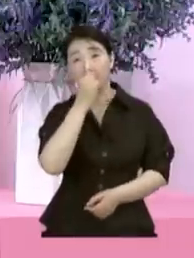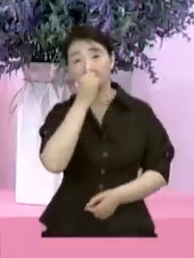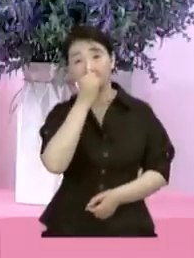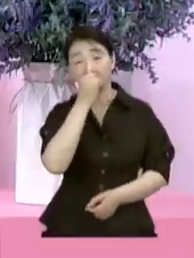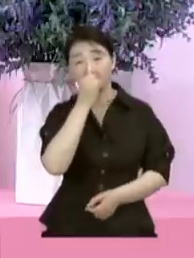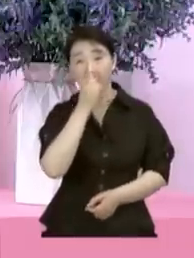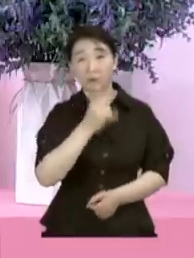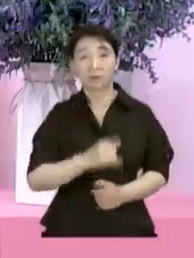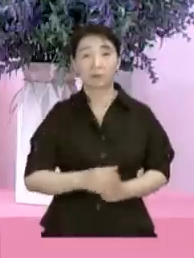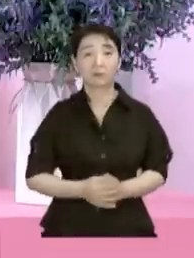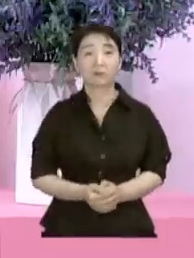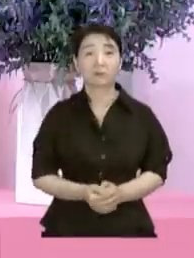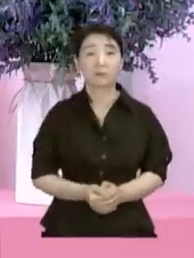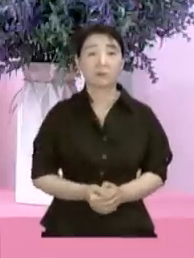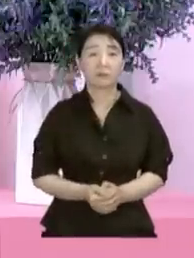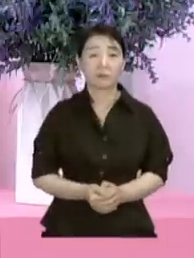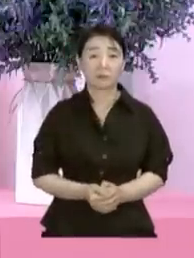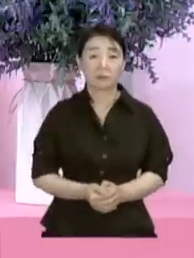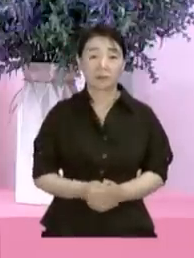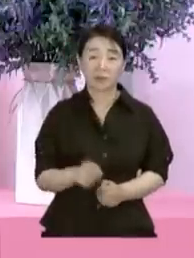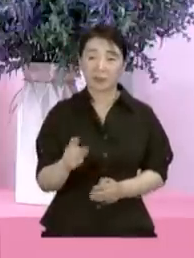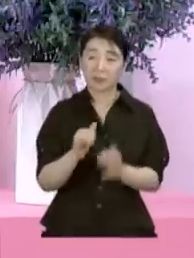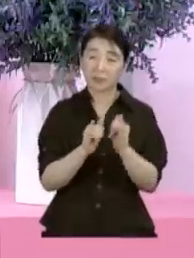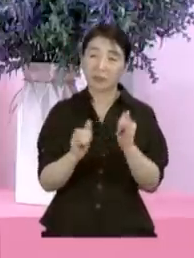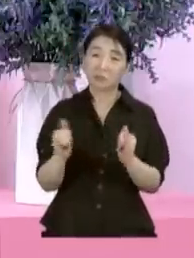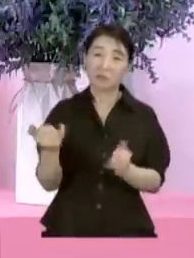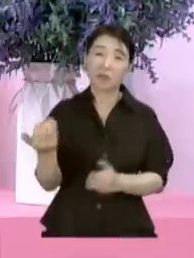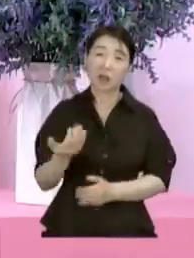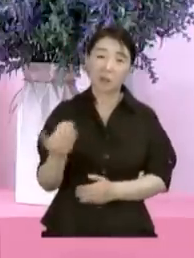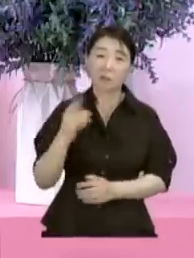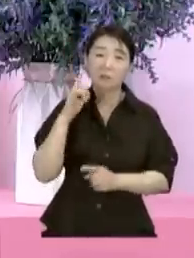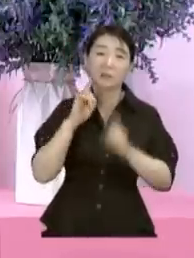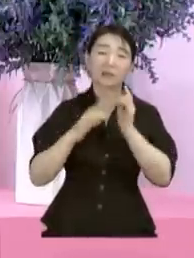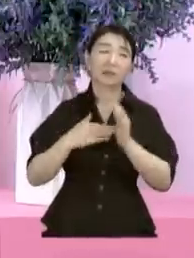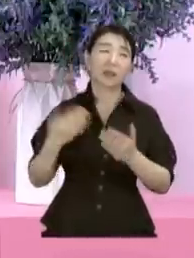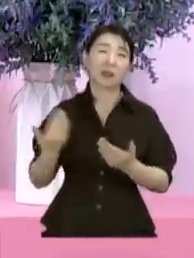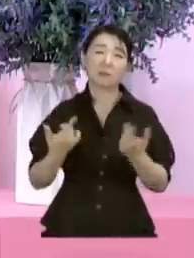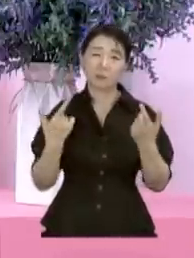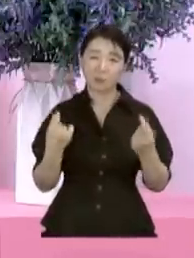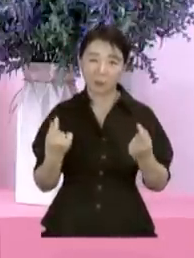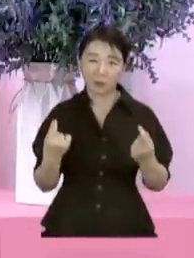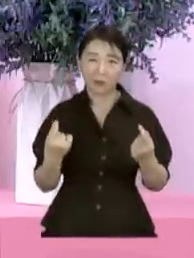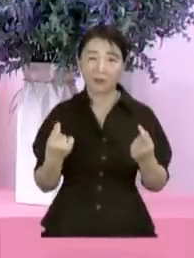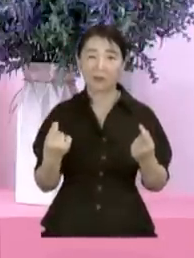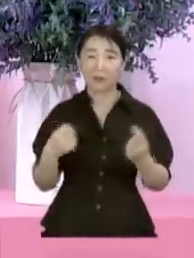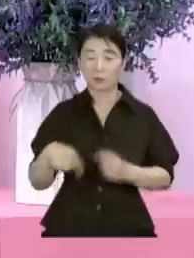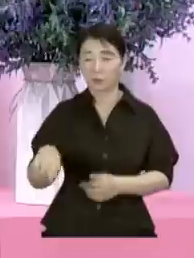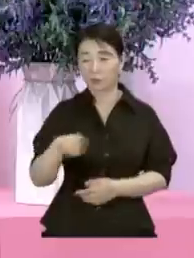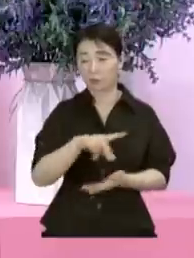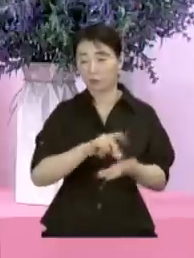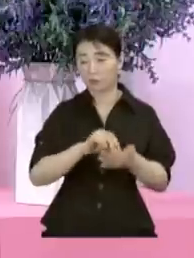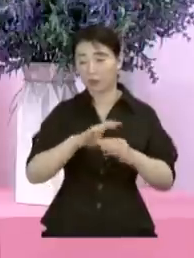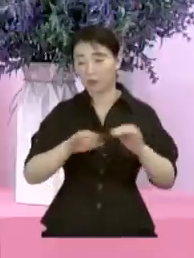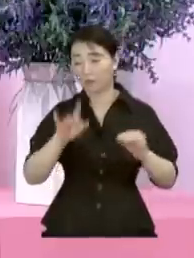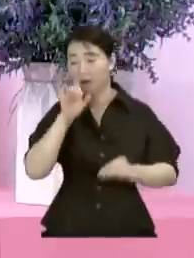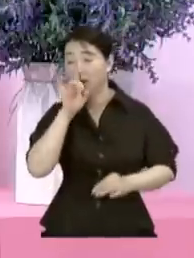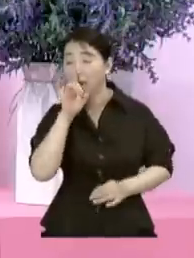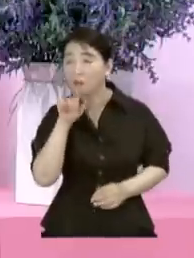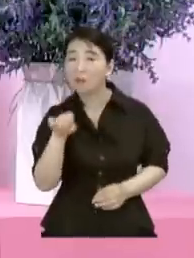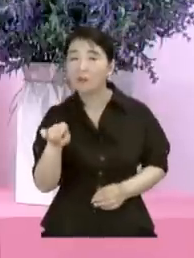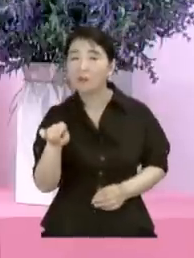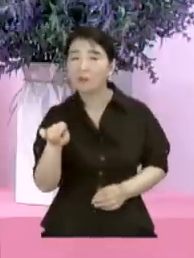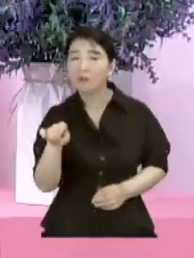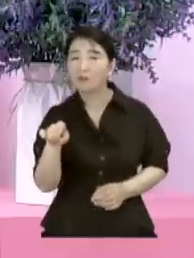우리 말씀하신 대로 네. 이분들의 아픔의 상처가 저에게 아픔이 오는 거예요. 그리고 그분들의 문제 해결이 안